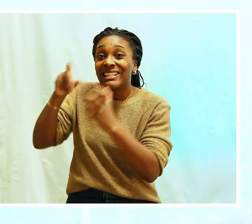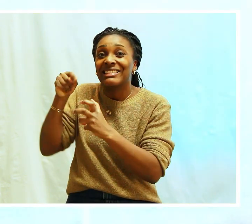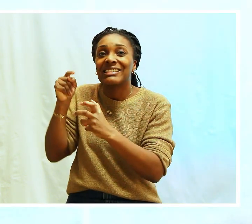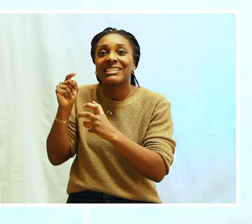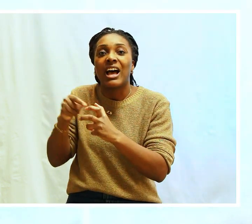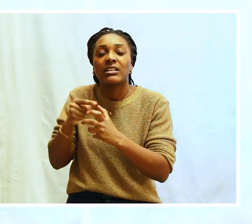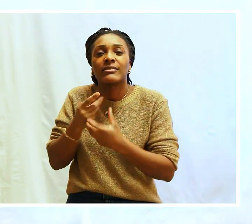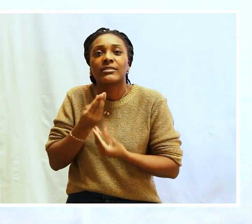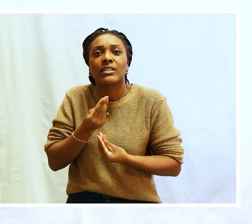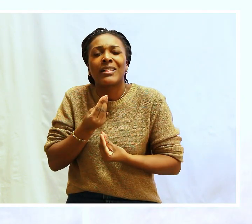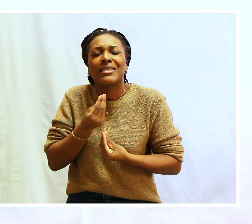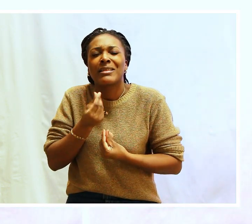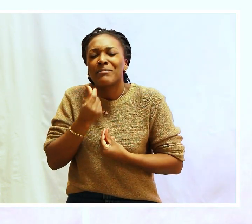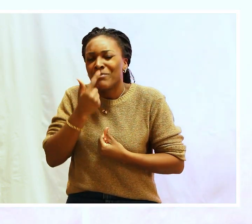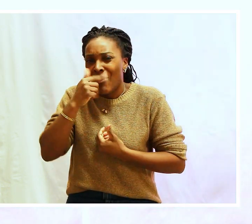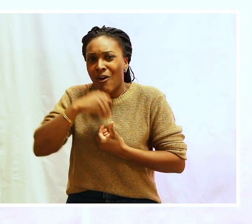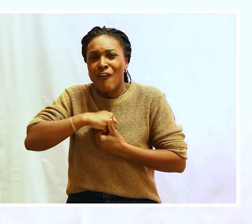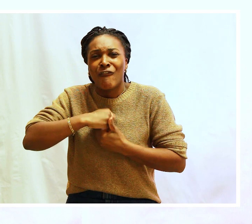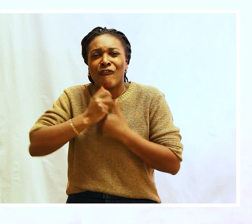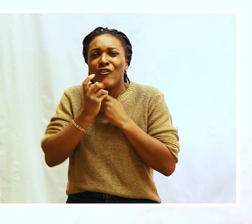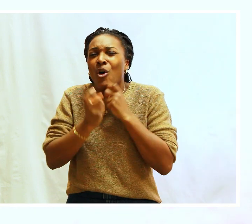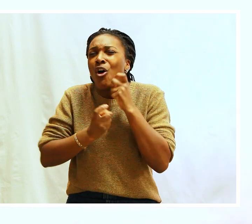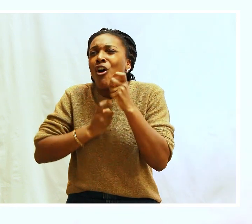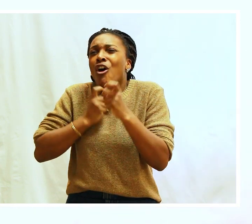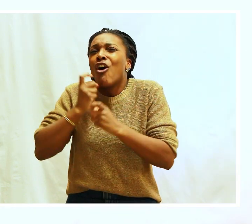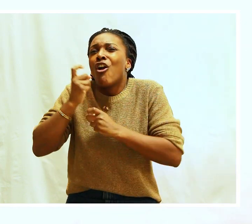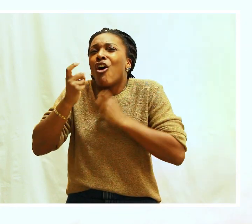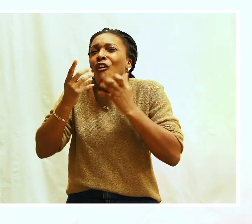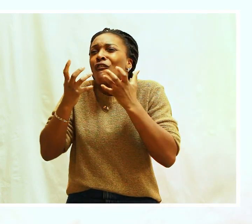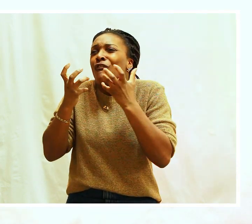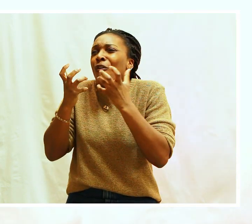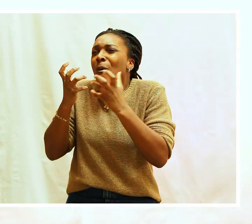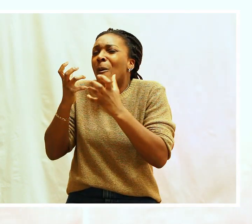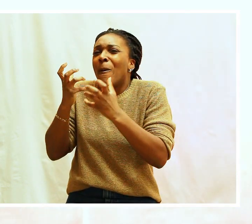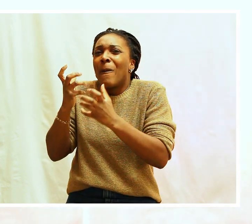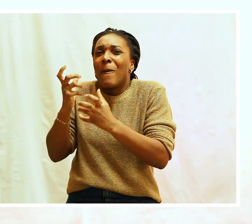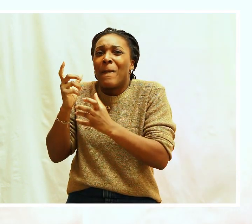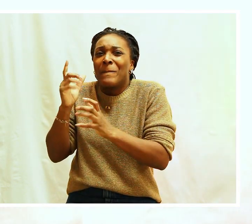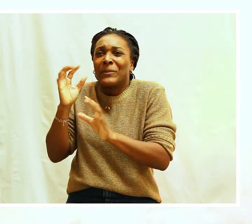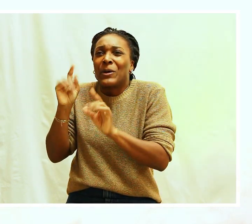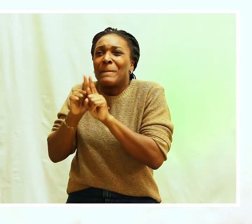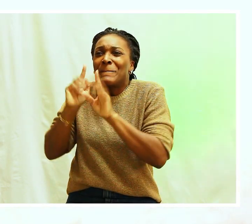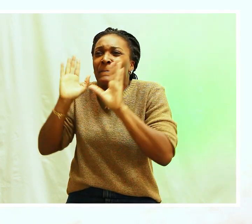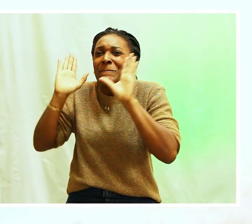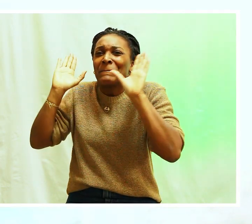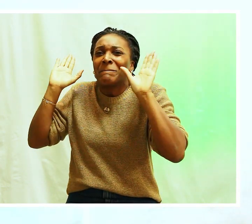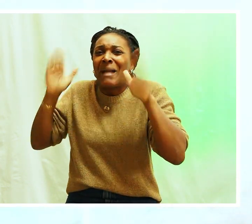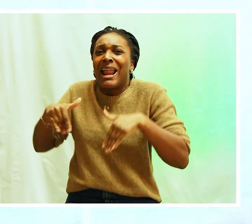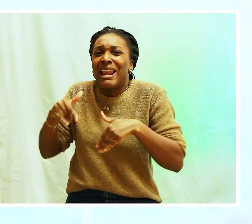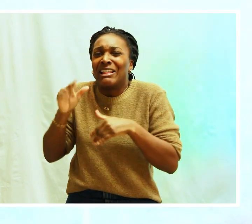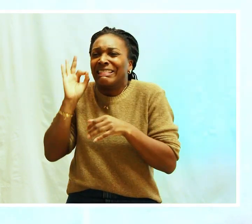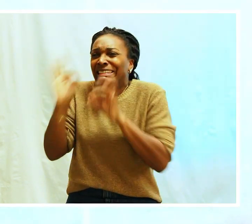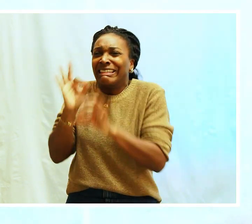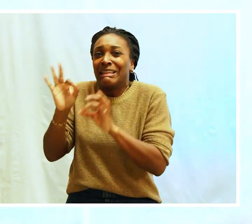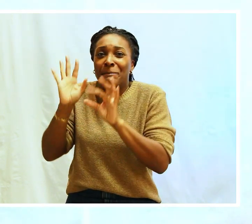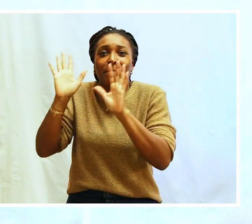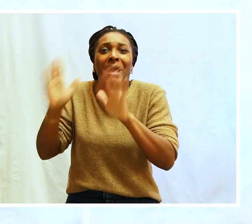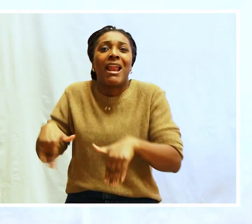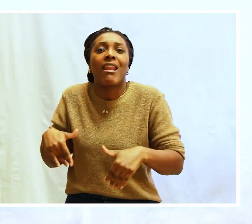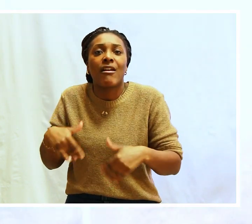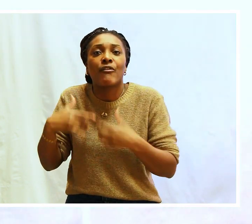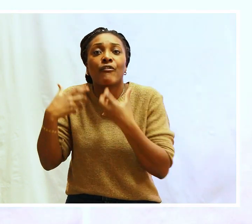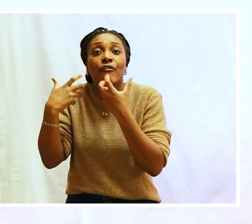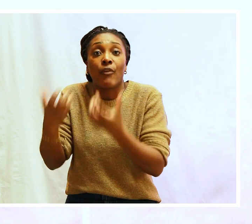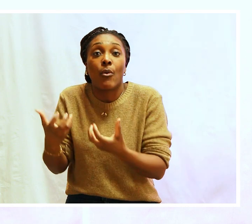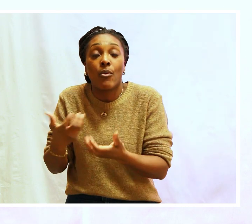violent qui pousse à vouloir du mal à quelqu'un. Donc on voit que le cœur de ces frères était en train de